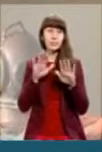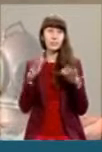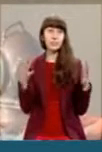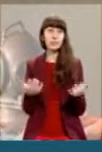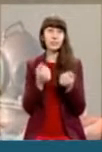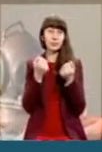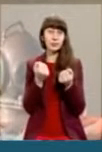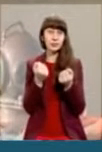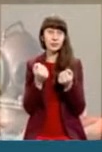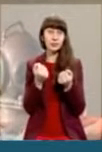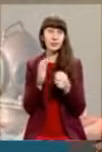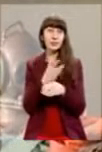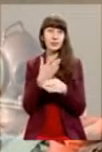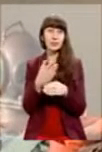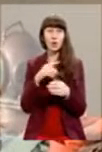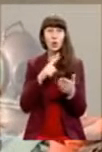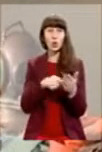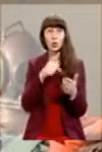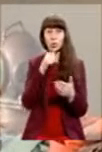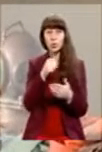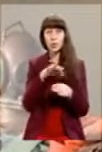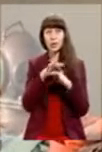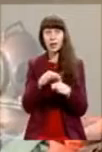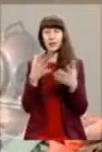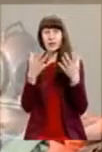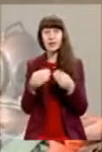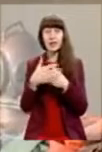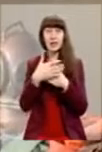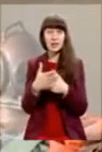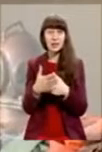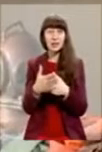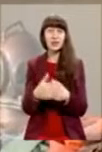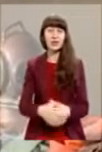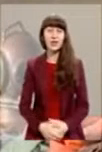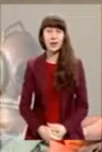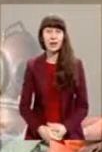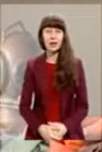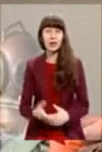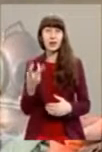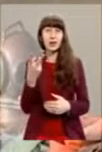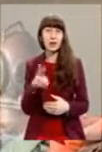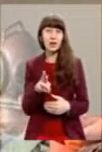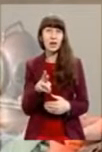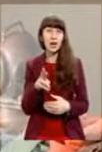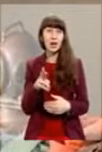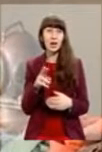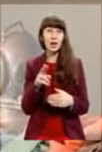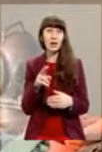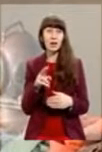спасательного подразделения города Кустанай проводится день открытых дверей для